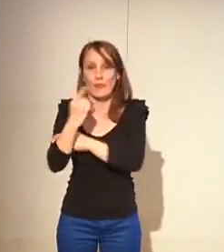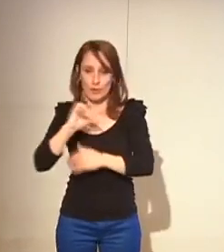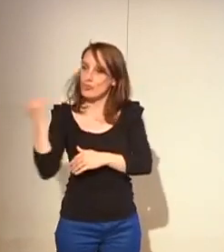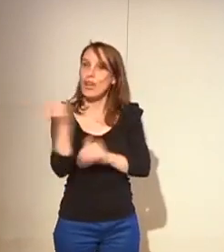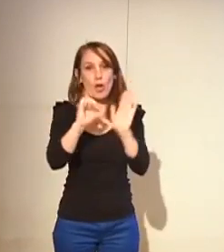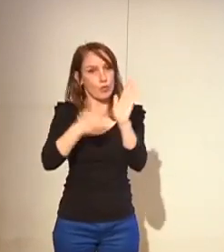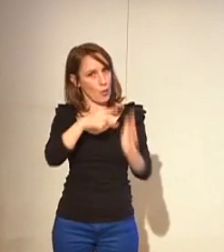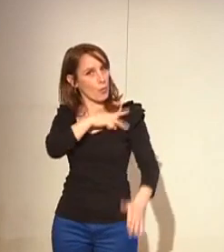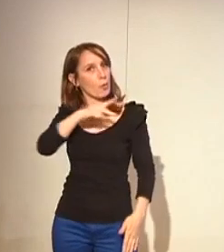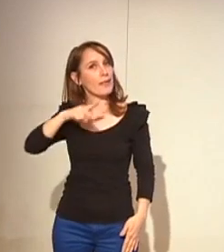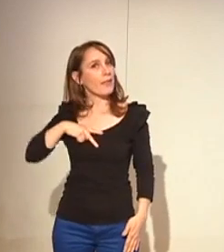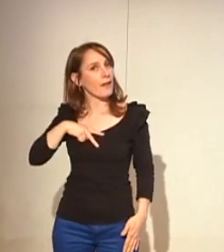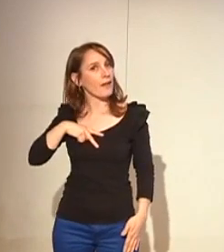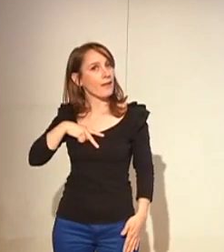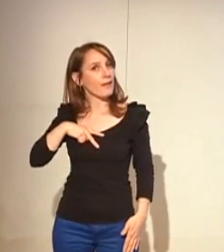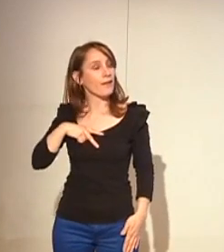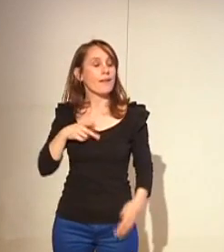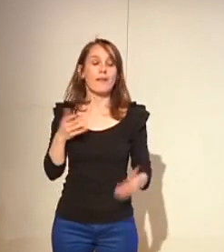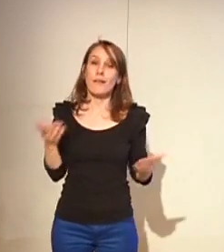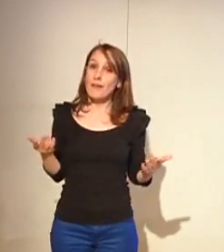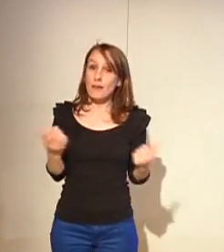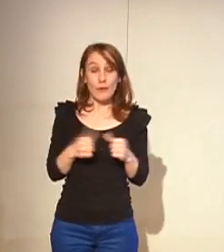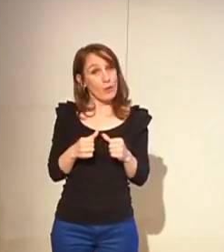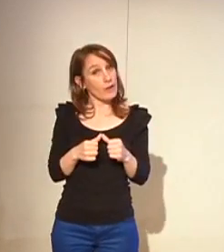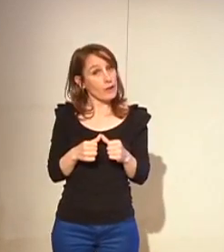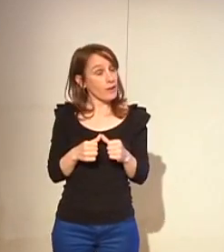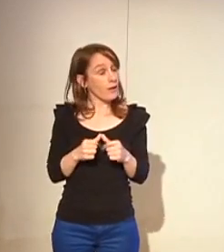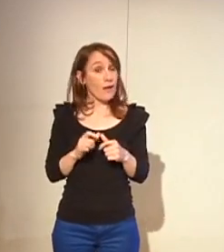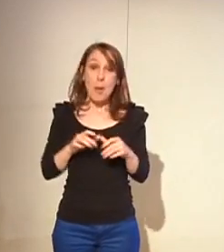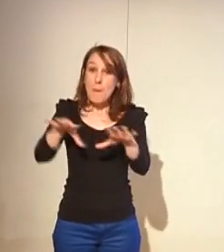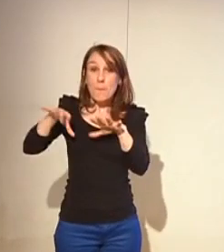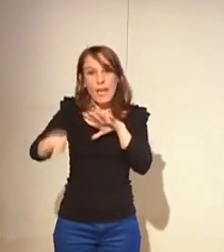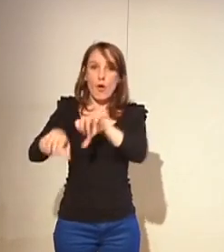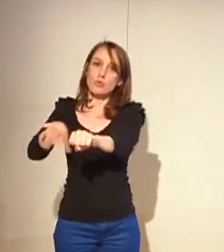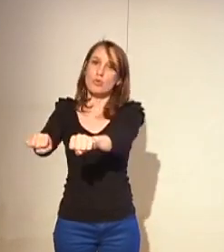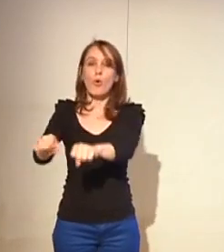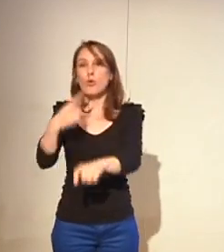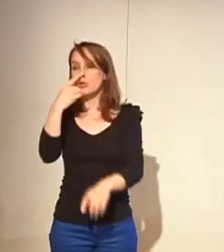droit à la propriété que la préemption ce n'est pas quelque chose d'OD